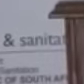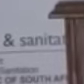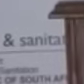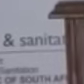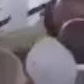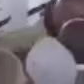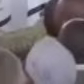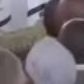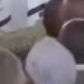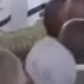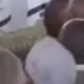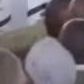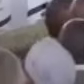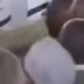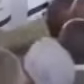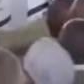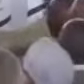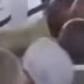khuthalani